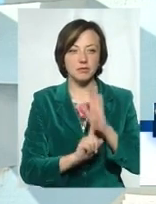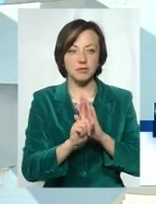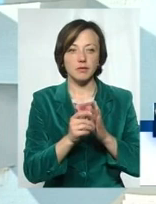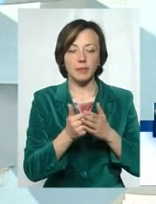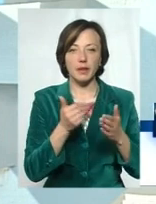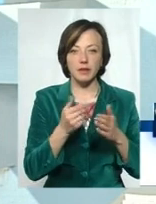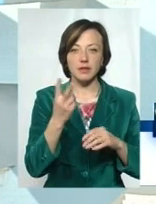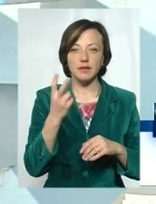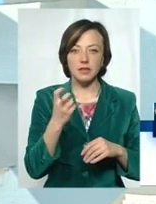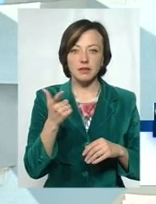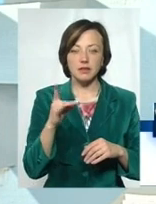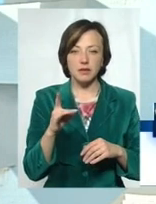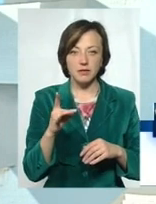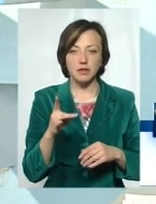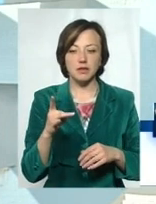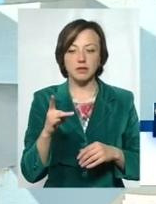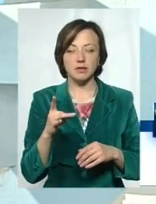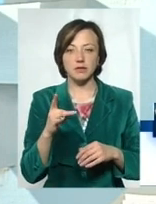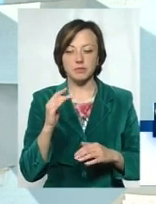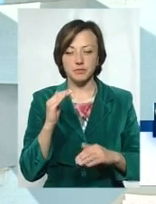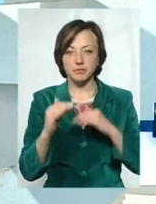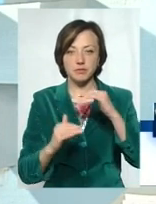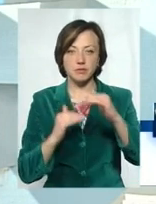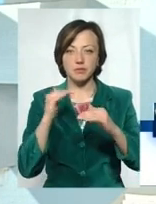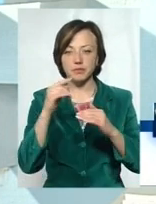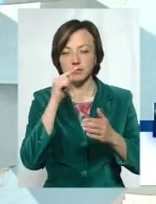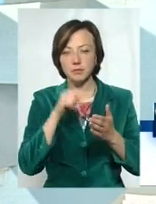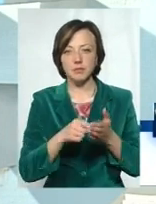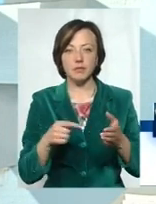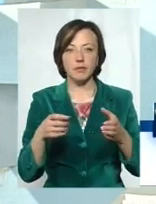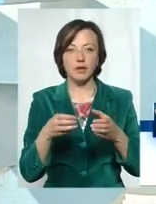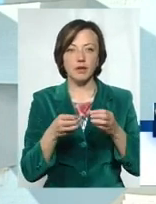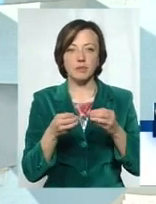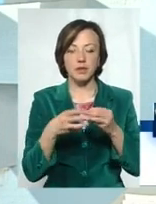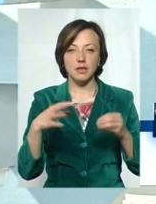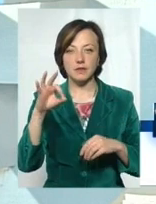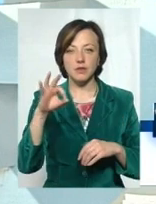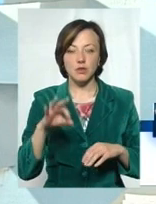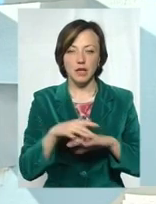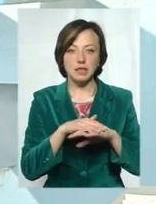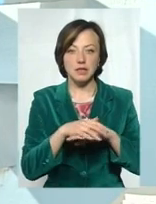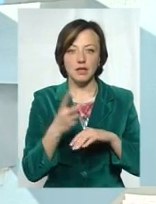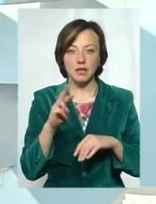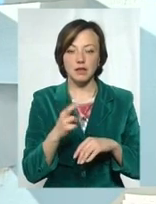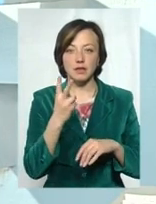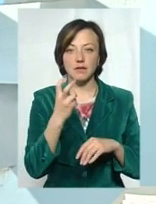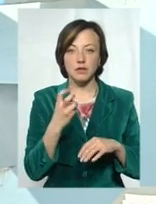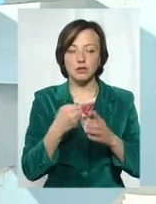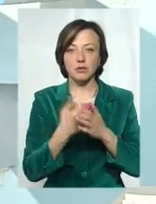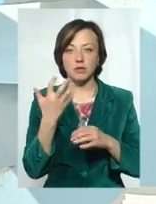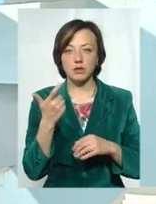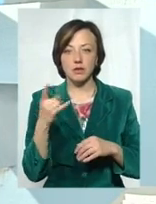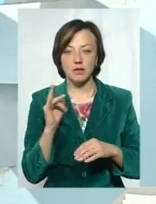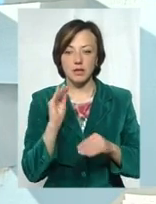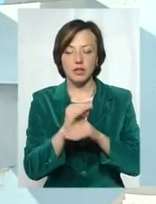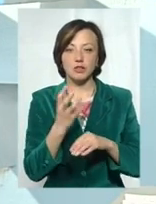від 200 гривень, потім градація, це десь попаде сюди в цю шкалу 15% населення, потім від 200 до 500